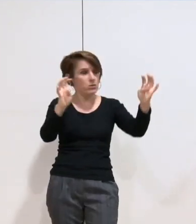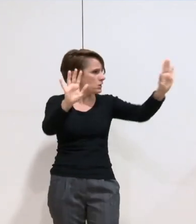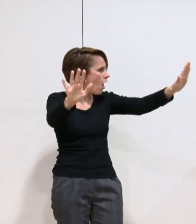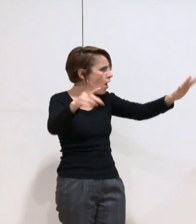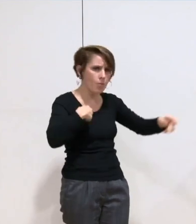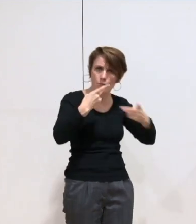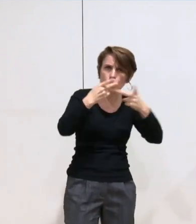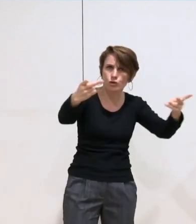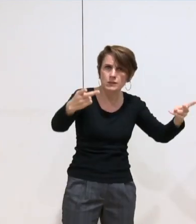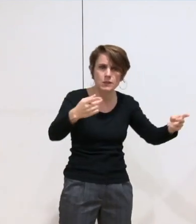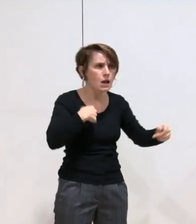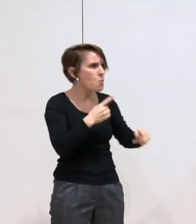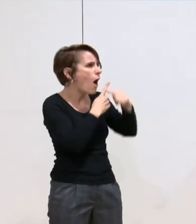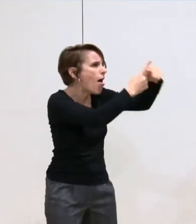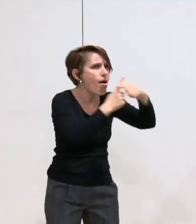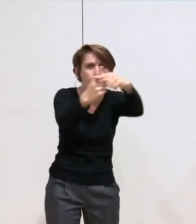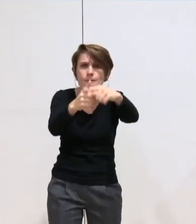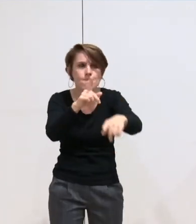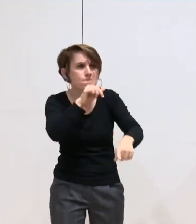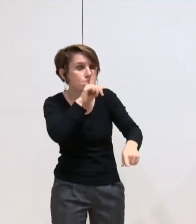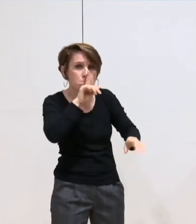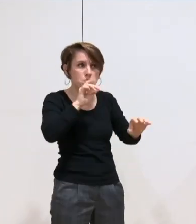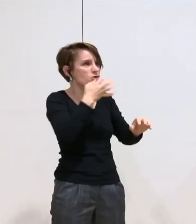mais moi je ne pointe personne en particulier. Il ne faut pas